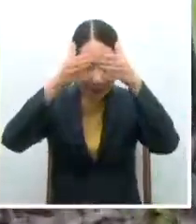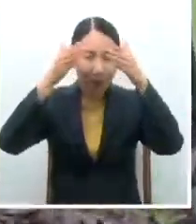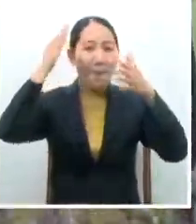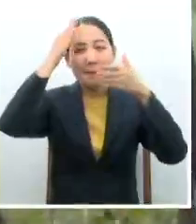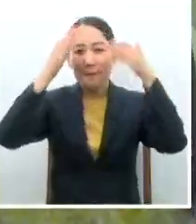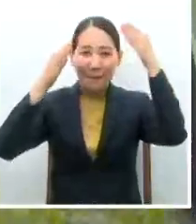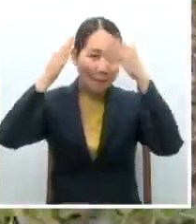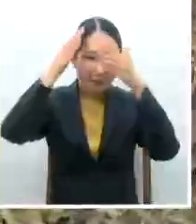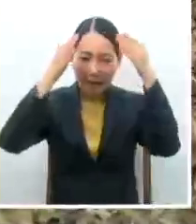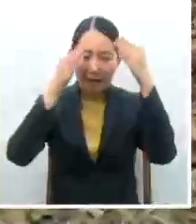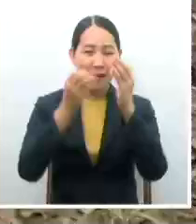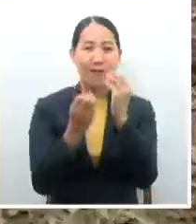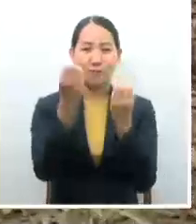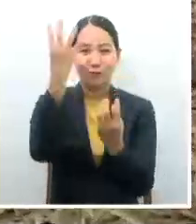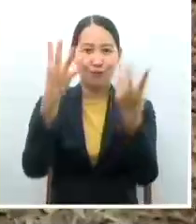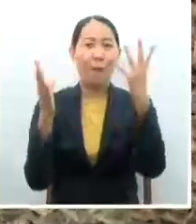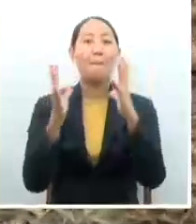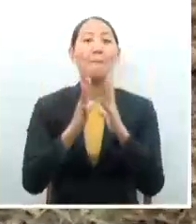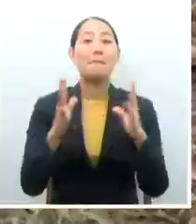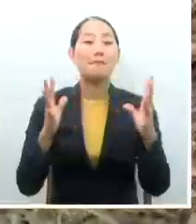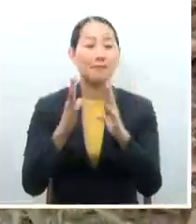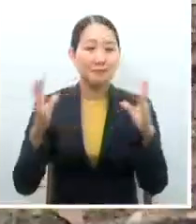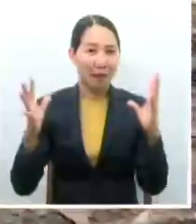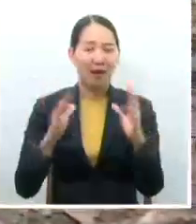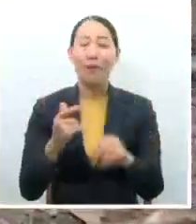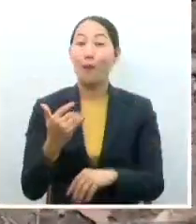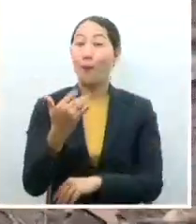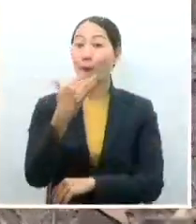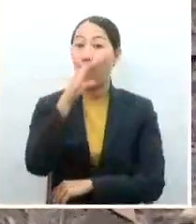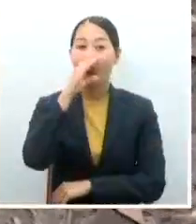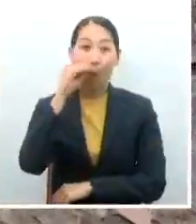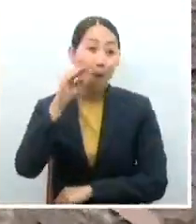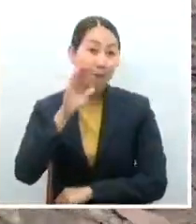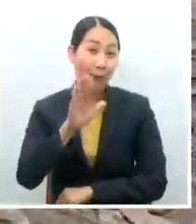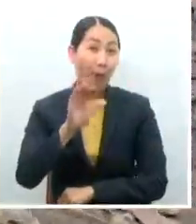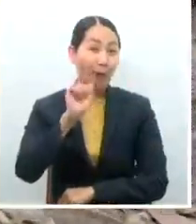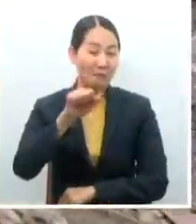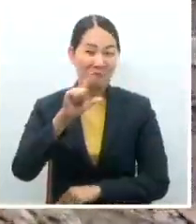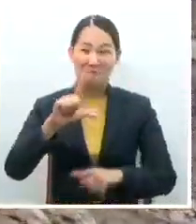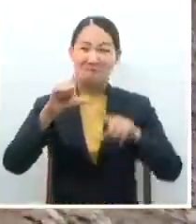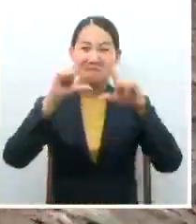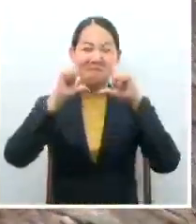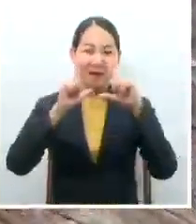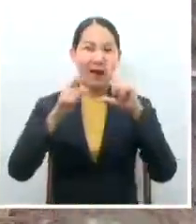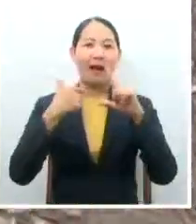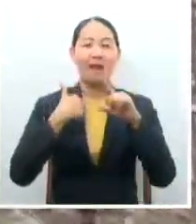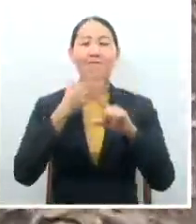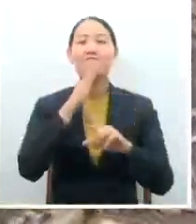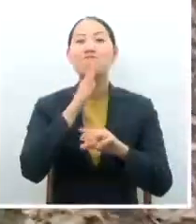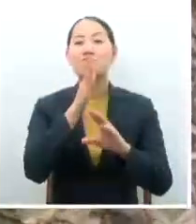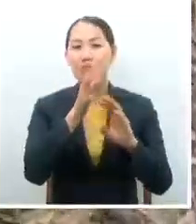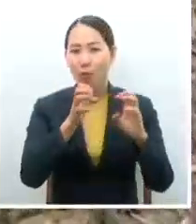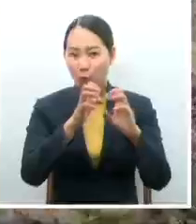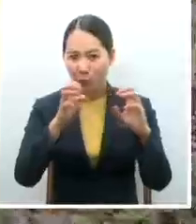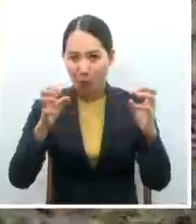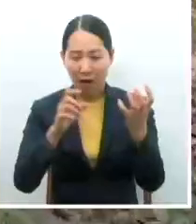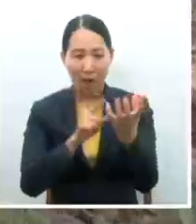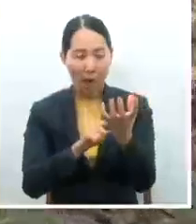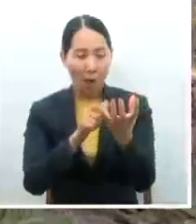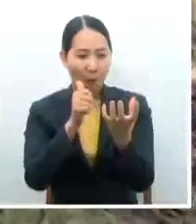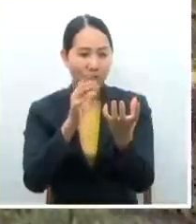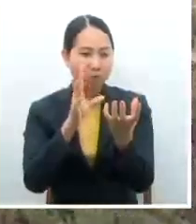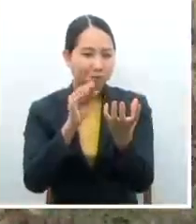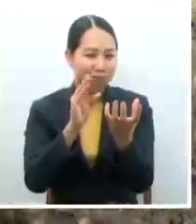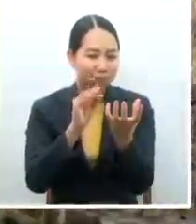พาะตัวเนื้อในของทุเรียนกินได้หลากหลายไม่ว่าจะห่ามหรือสุกงอมสามารถทำอาหารได้หลายอย่างและยังนำมาขายเป็นลูกได้อีกด้ว